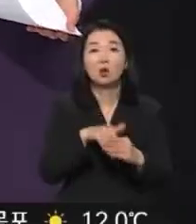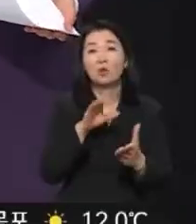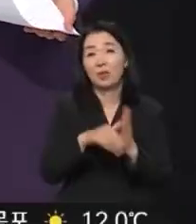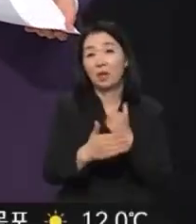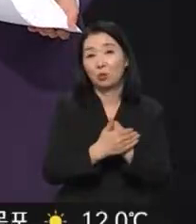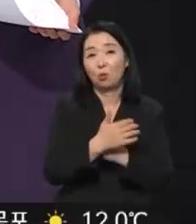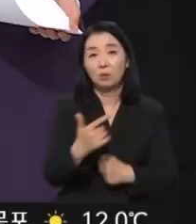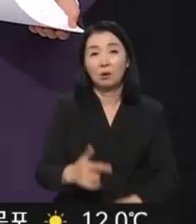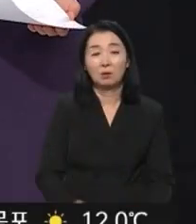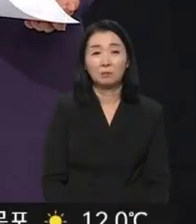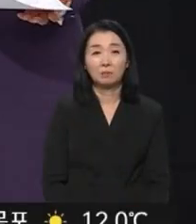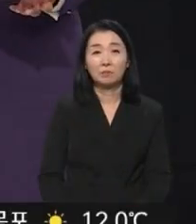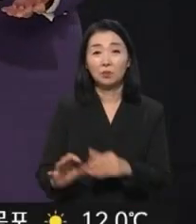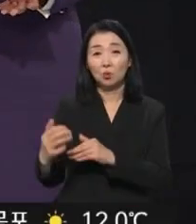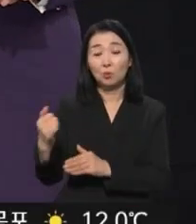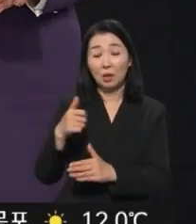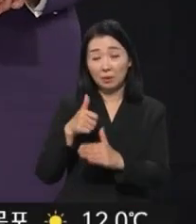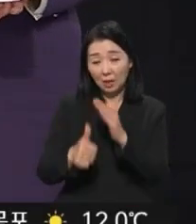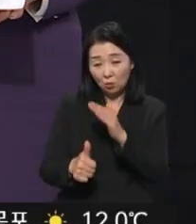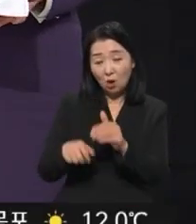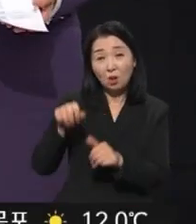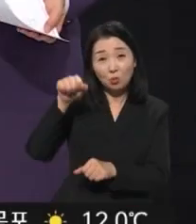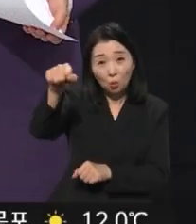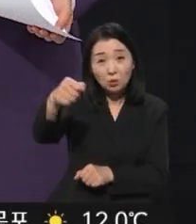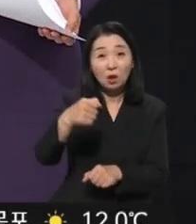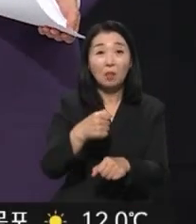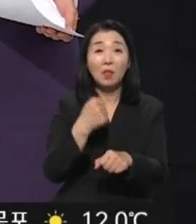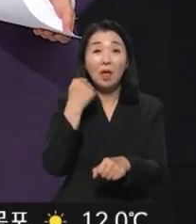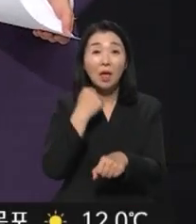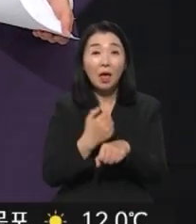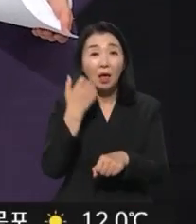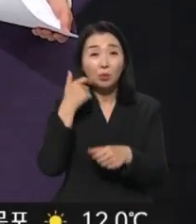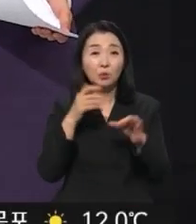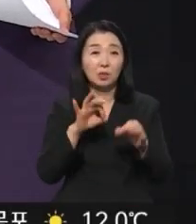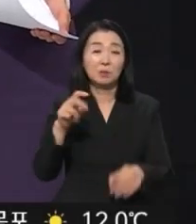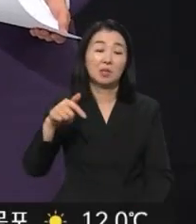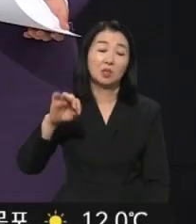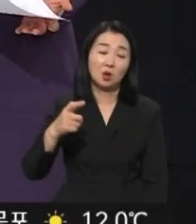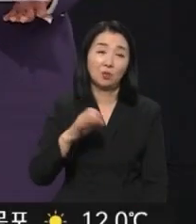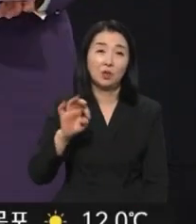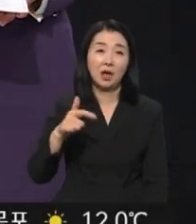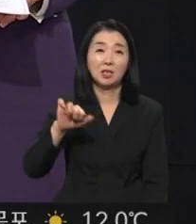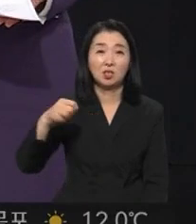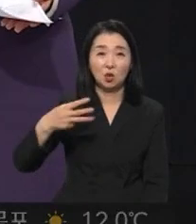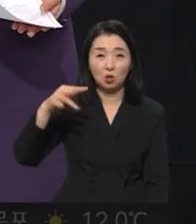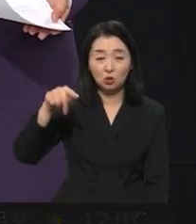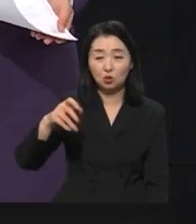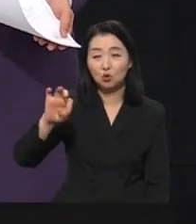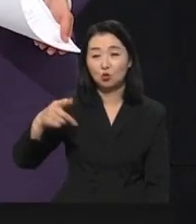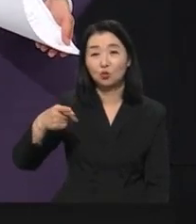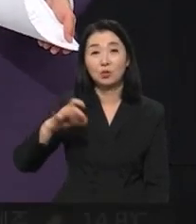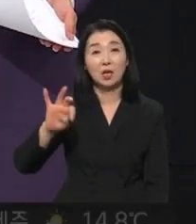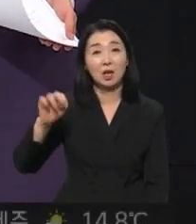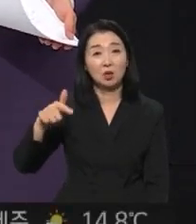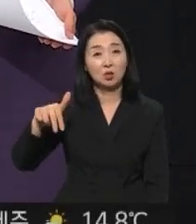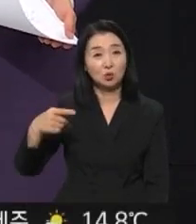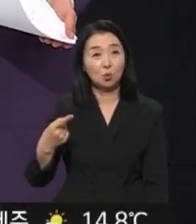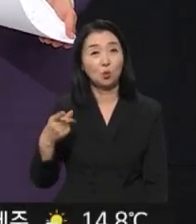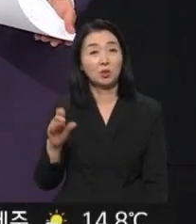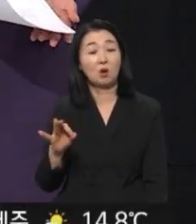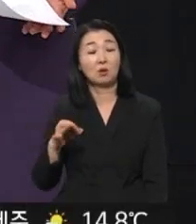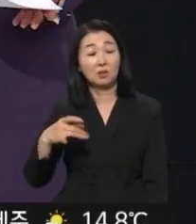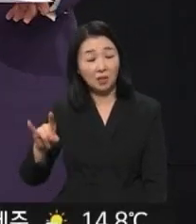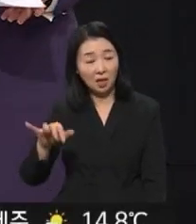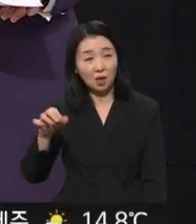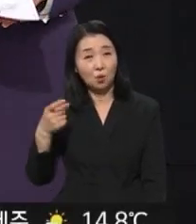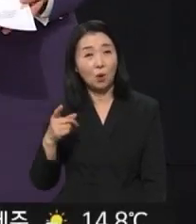네, 현재 국민의힘 당권 도전을 공식화한 인사는 김기현, 안철수, 윤상현, 조경태 의원과 황교안